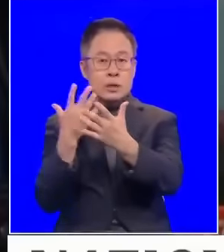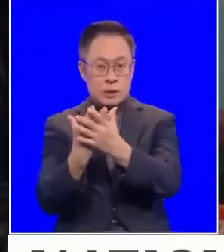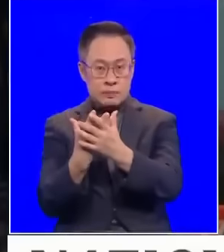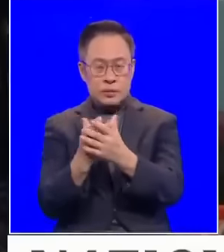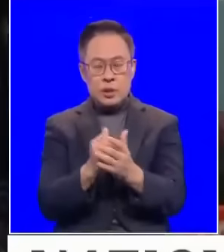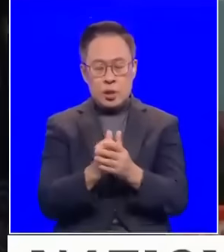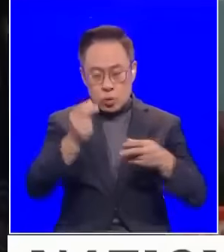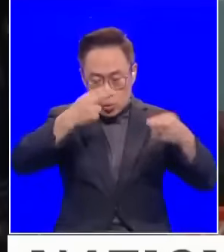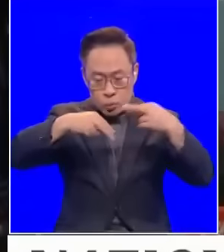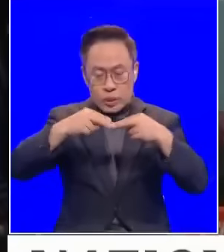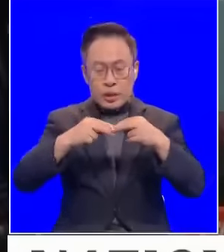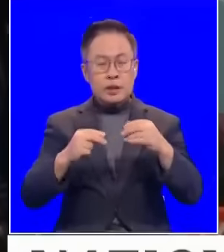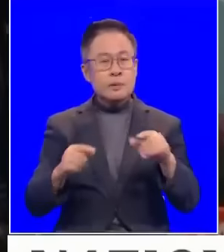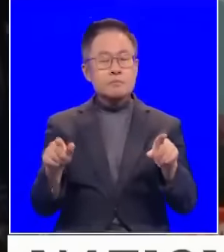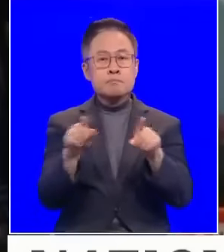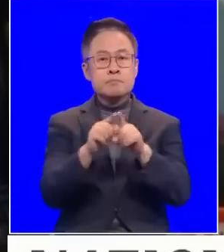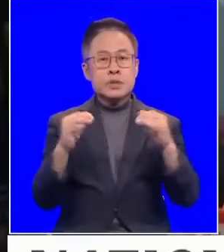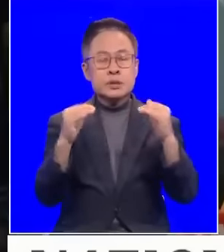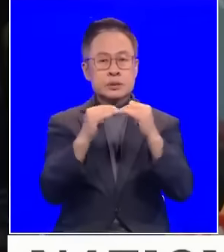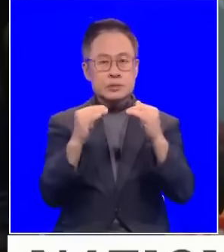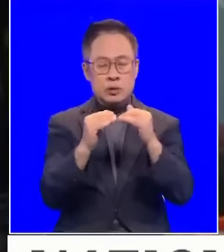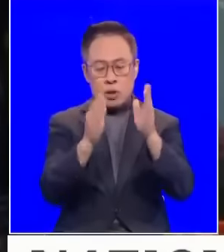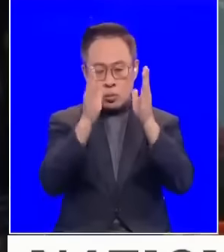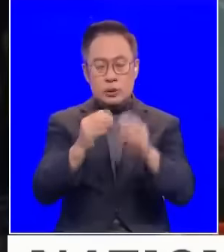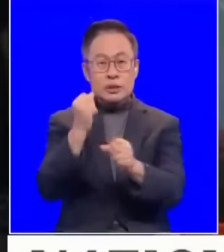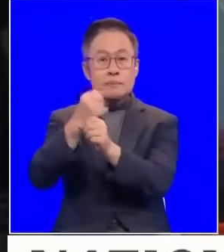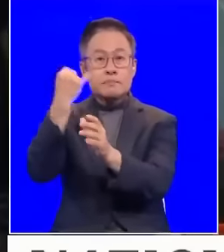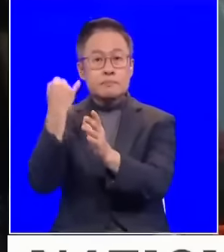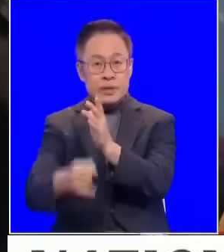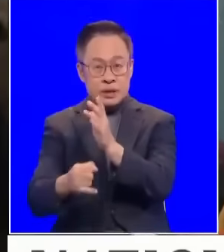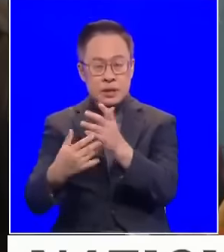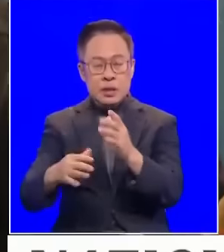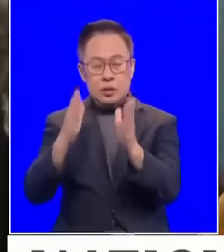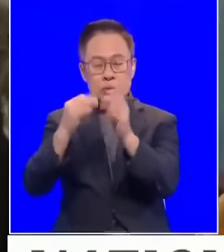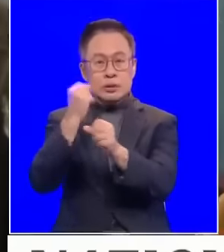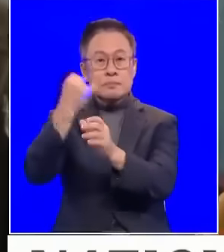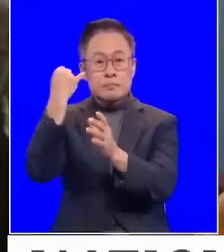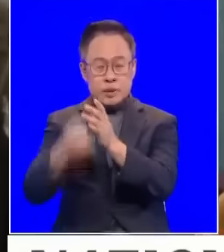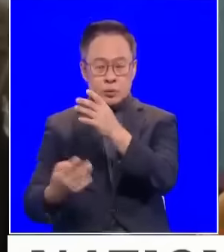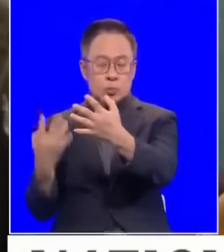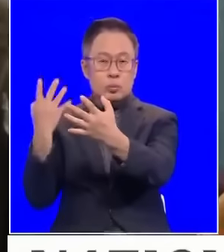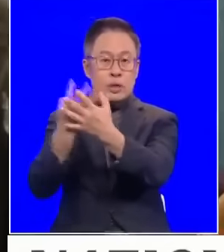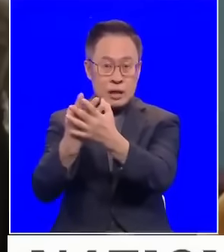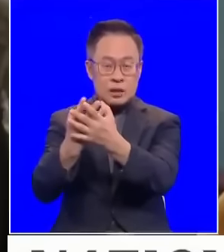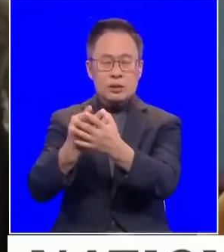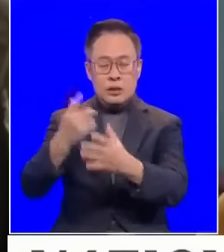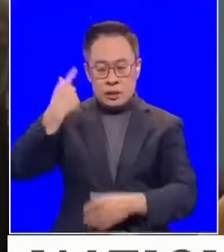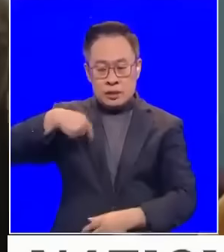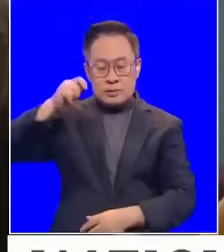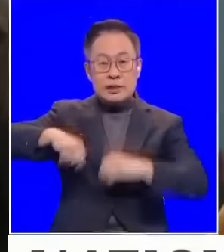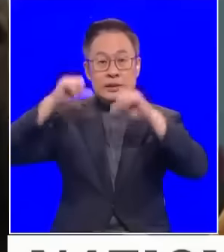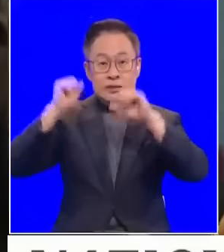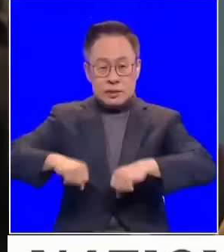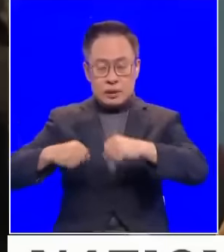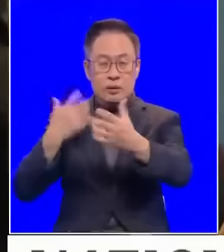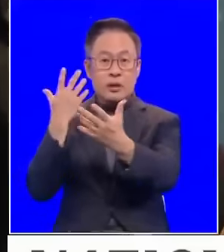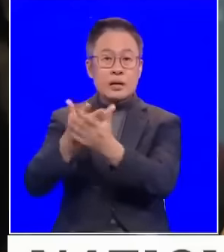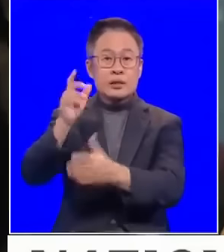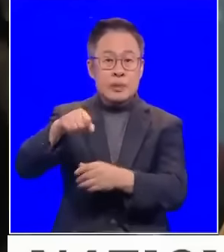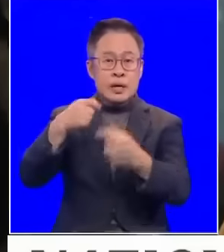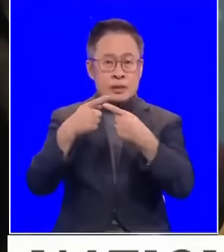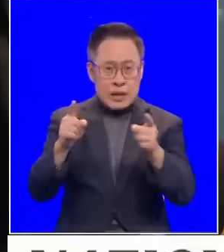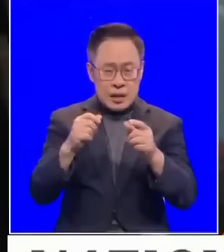ขาดทั่วไปมันเป็นเพราะว่าขีดจำกัดคือขีดจำกัดของเรือนจำอะค่ะเรือนจำเนี่ยมันมีอยู่แค่